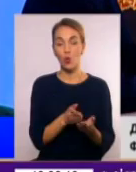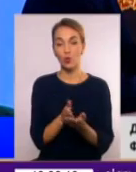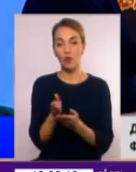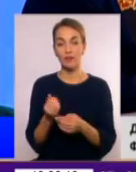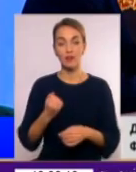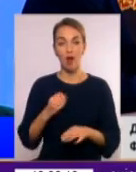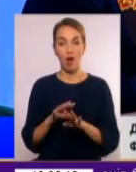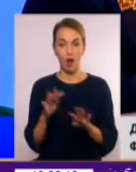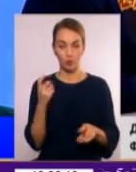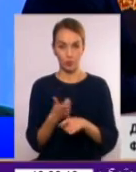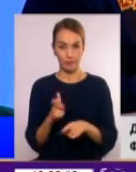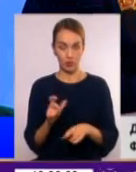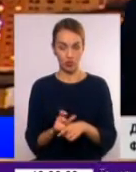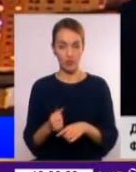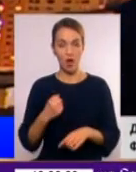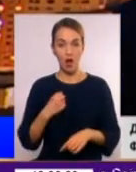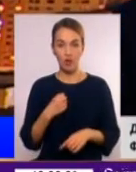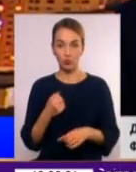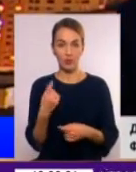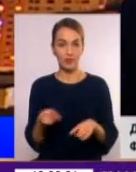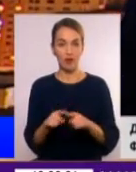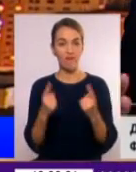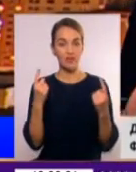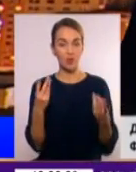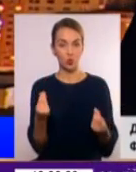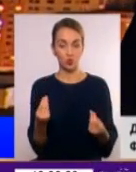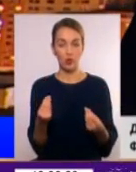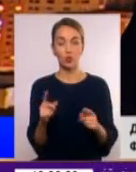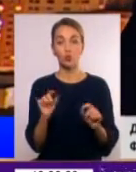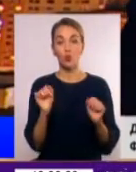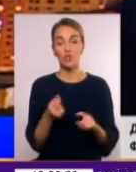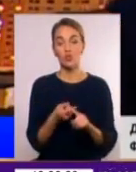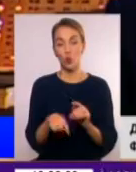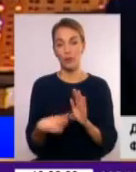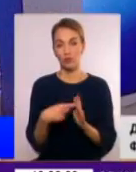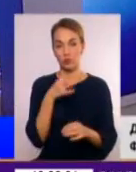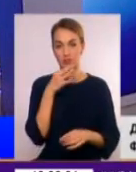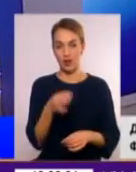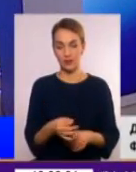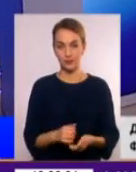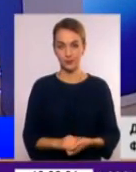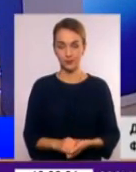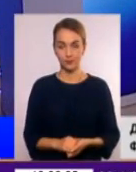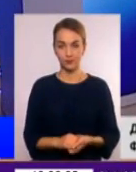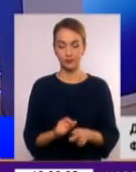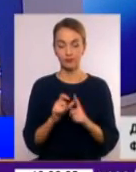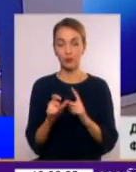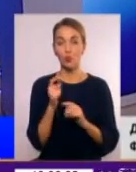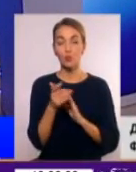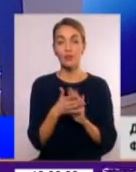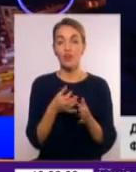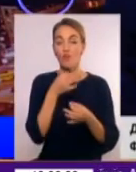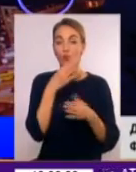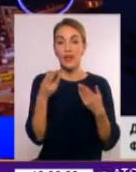армію більше? Тобто на армію там не вже така велика сума. Що можете з цього приводу сказати? Ну, розумієте, в будь-якій країні світу, а тим